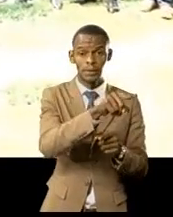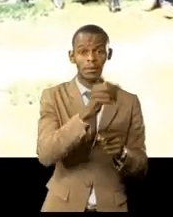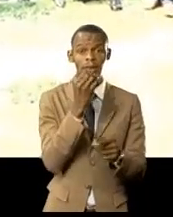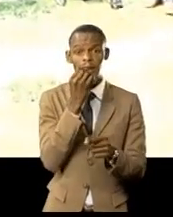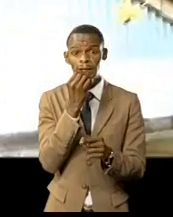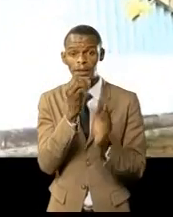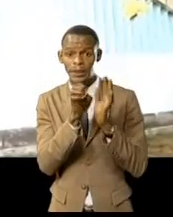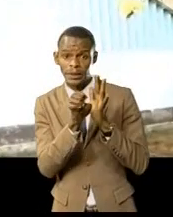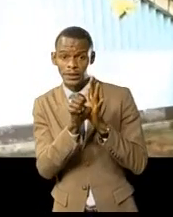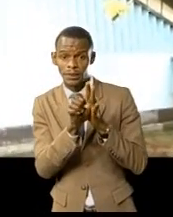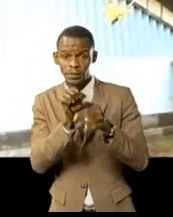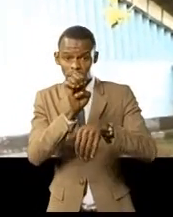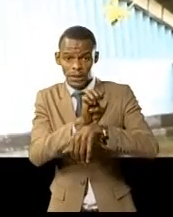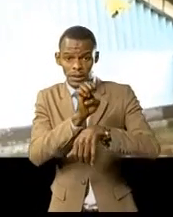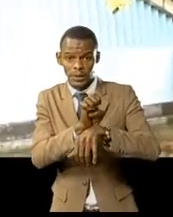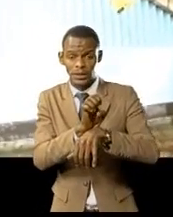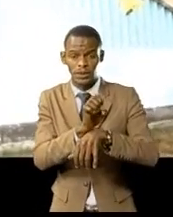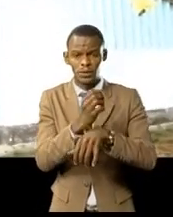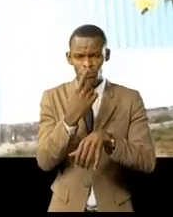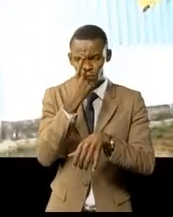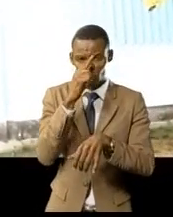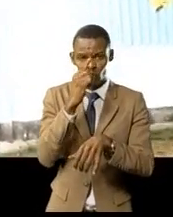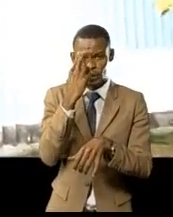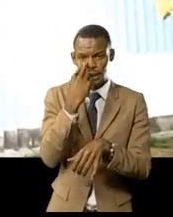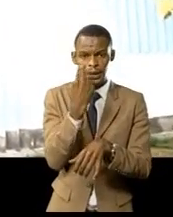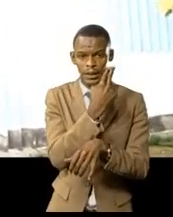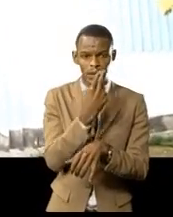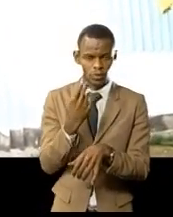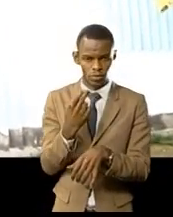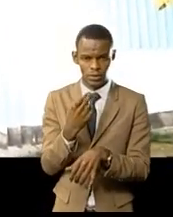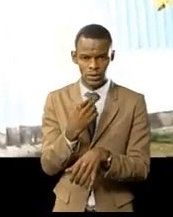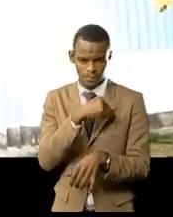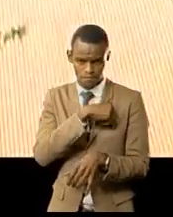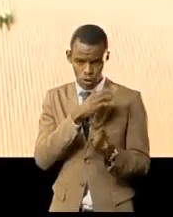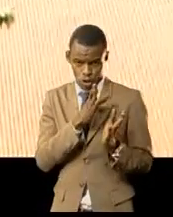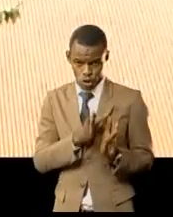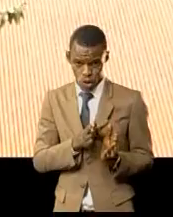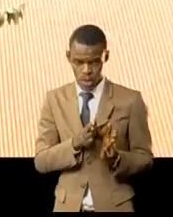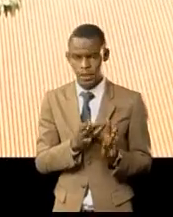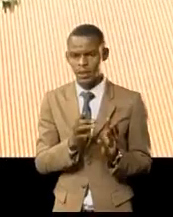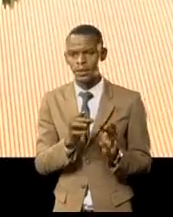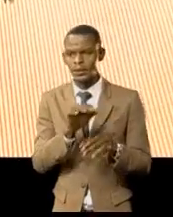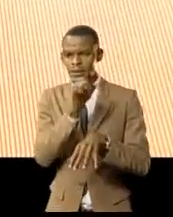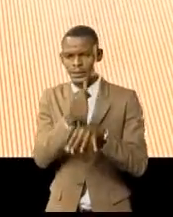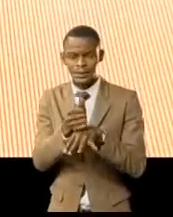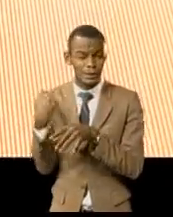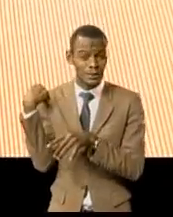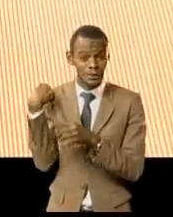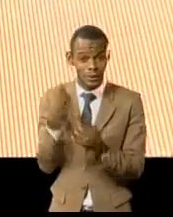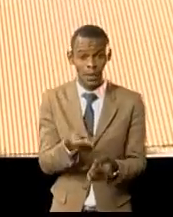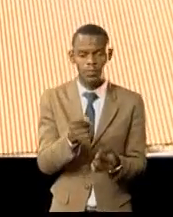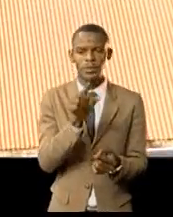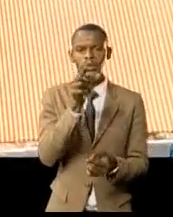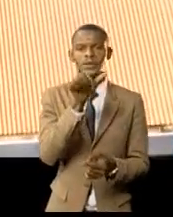Bassantou Bonso, de missionnaires catholiques de la congrégation des Claretins, installée au Congo depuis